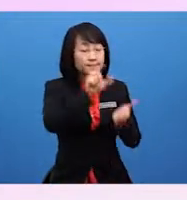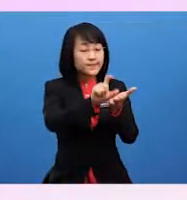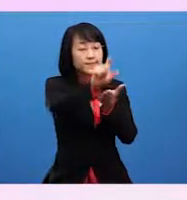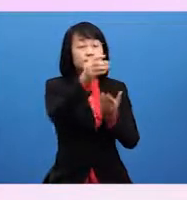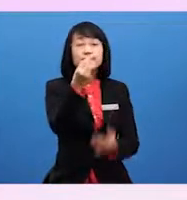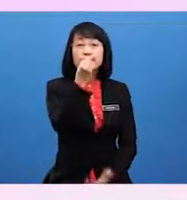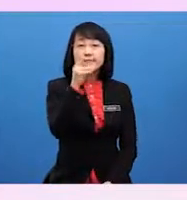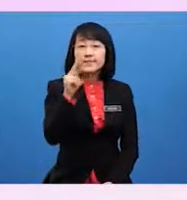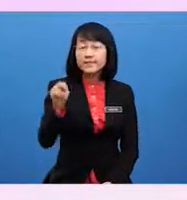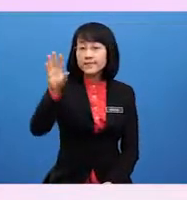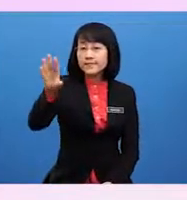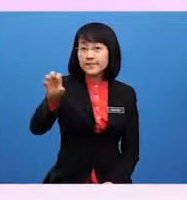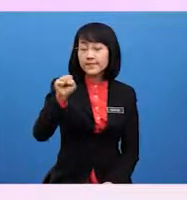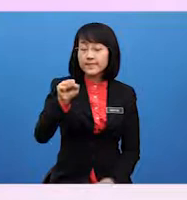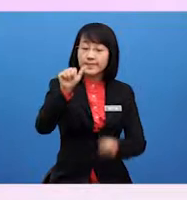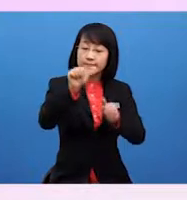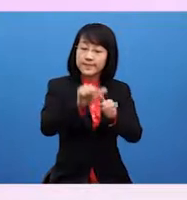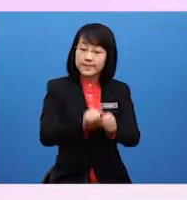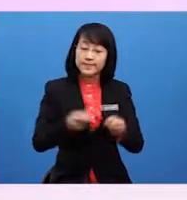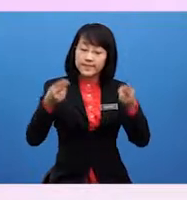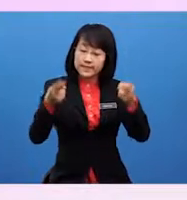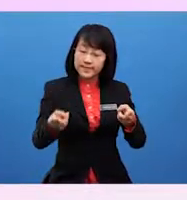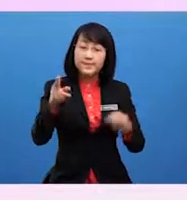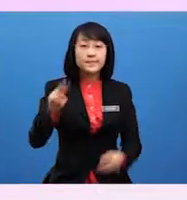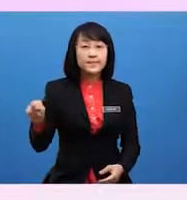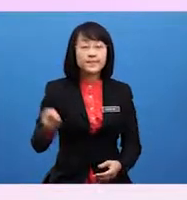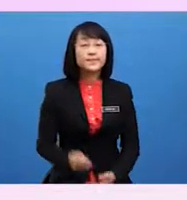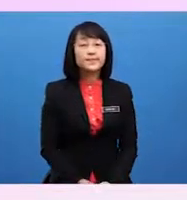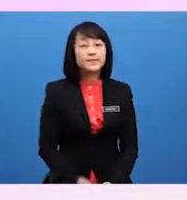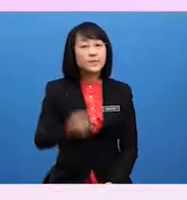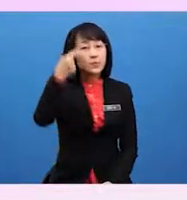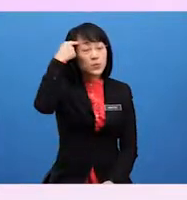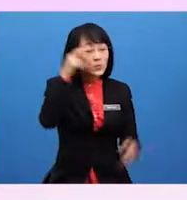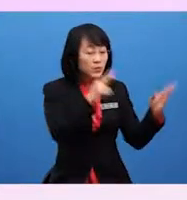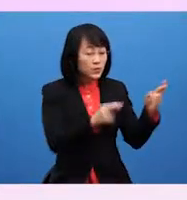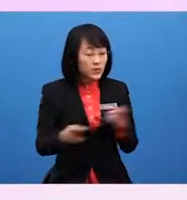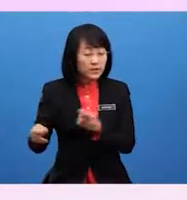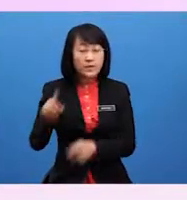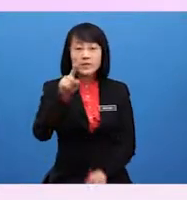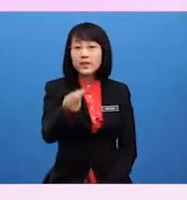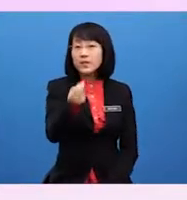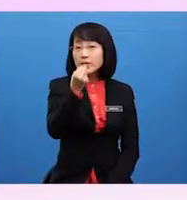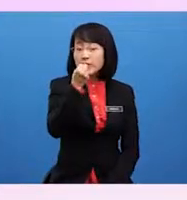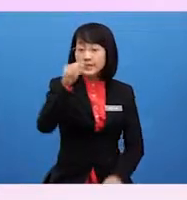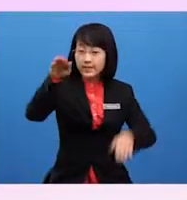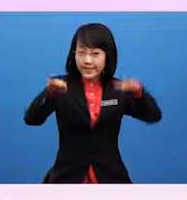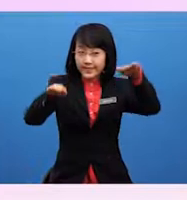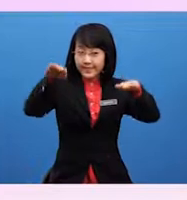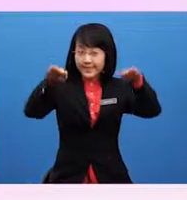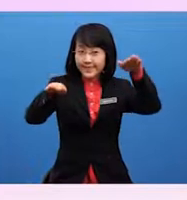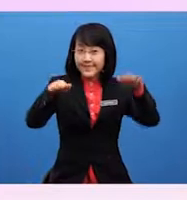makanan yang diambil dalam setiap hidangan bagi merancang satu gizi yang seimbang.